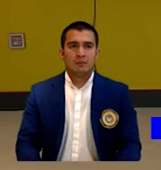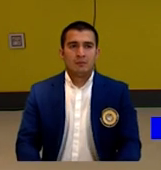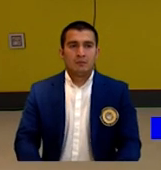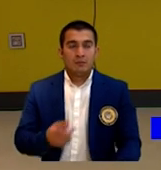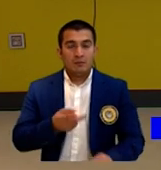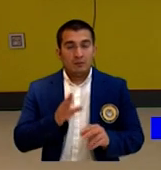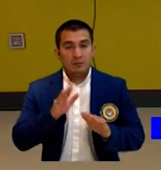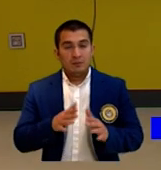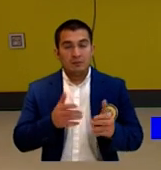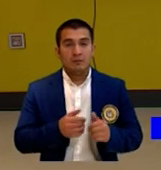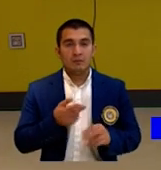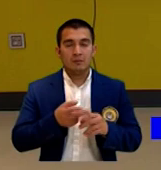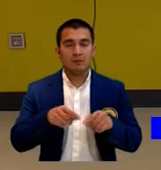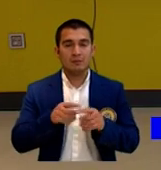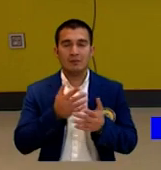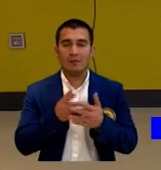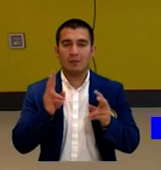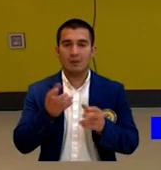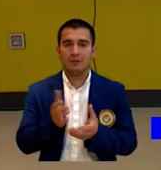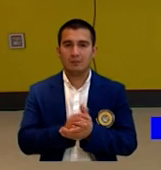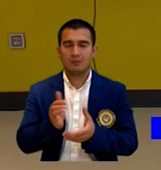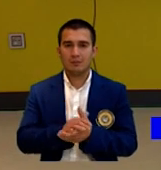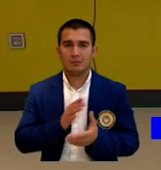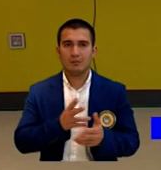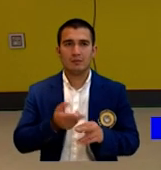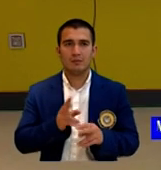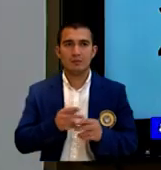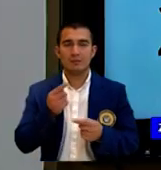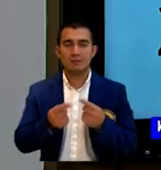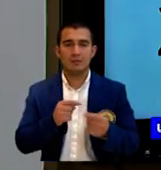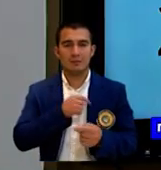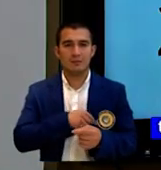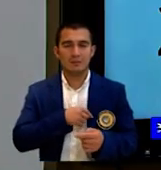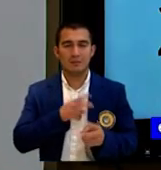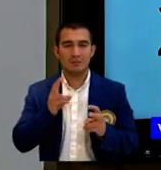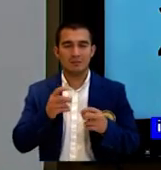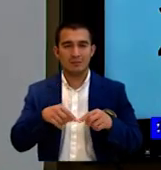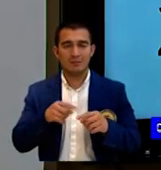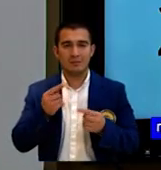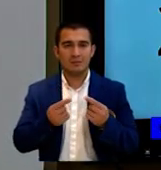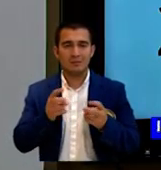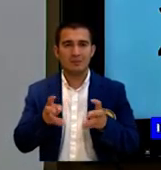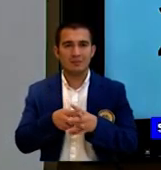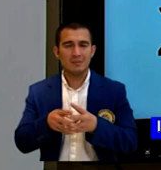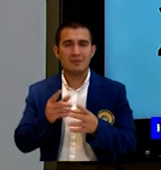Bu bobda biz quyidagi mavzular bilan tanishganmiz. Modda tuzilishining molekulyar kinetik nazariya asoslari,